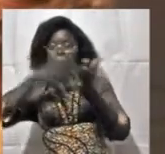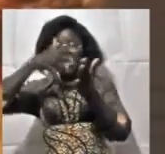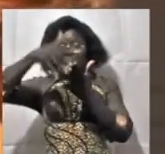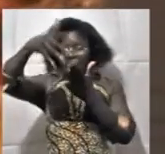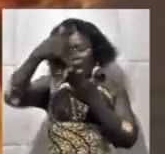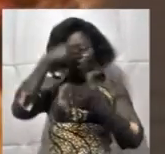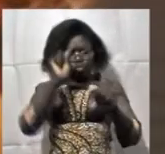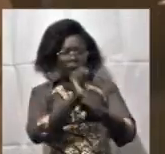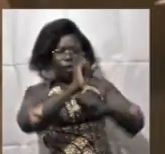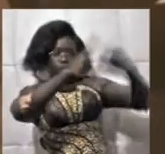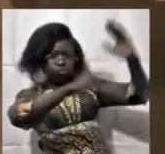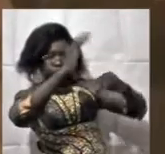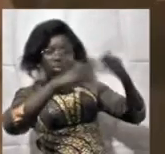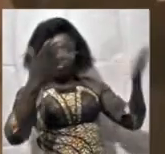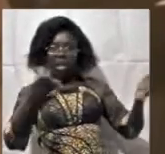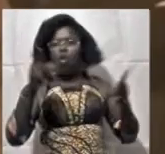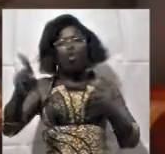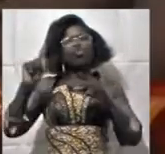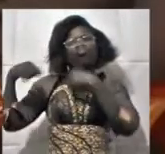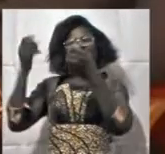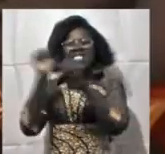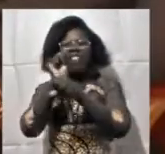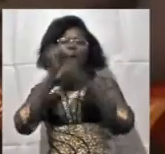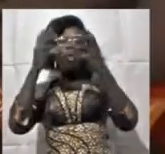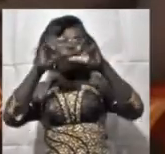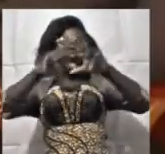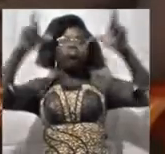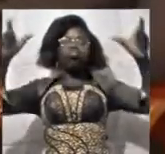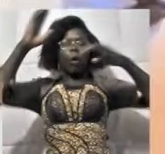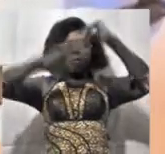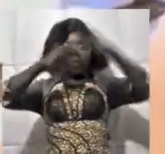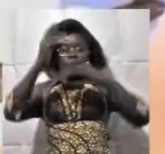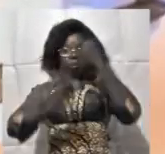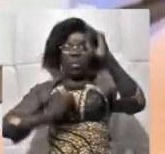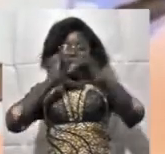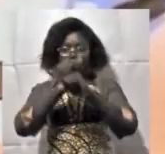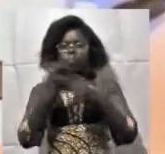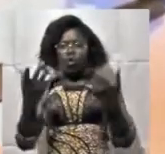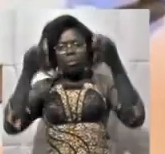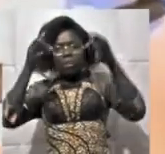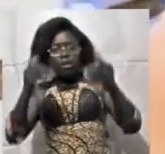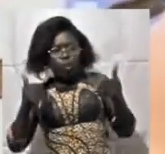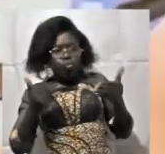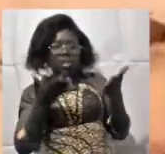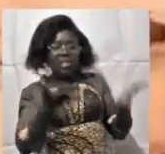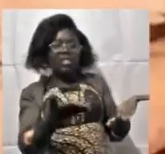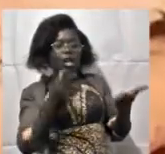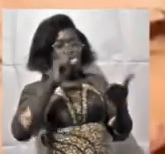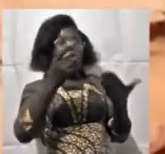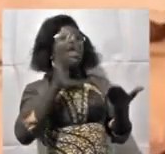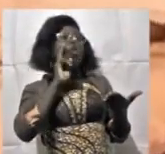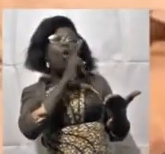montant de près de 98 milliards de francs CFA est un indicateur d'attractivité des grandes enseignes internationales